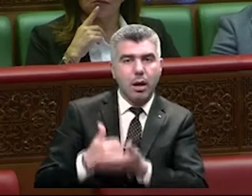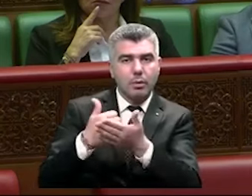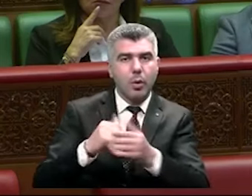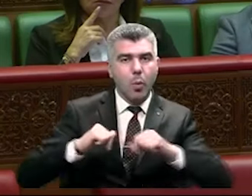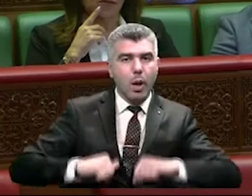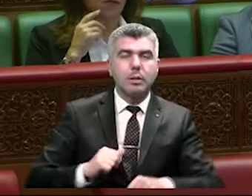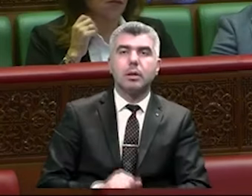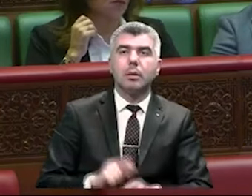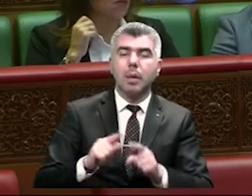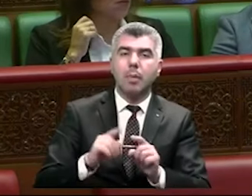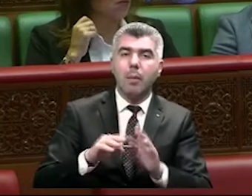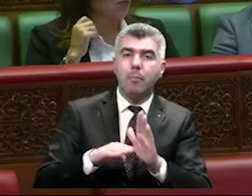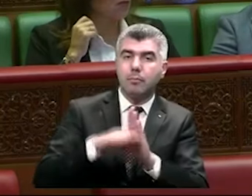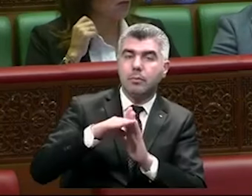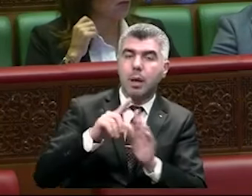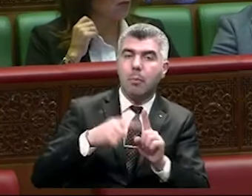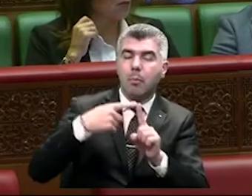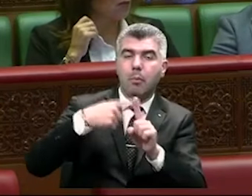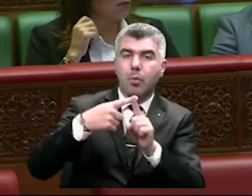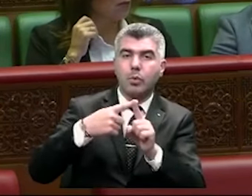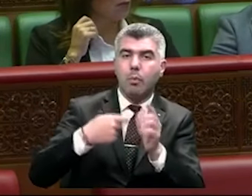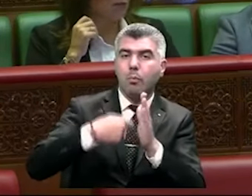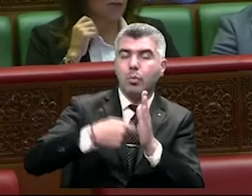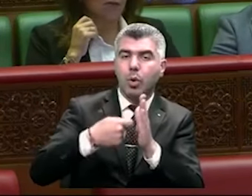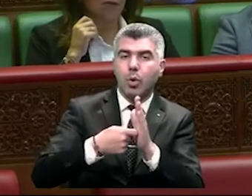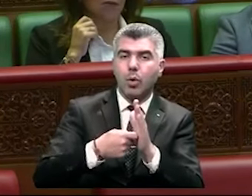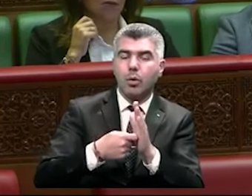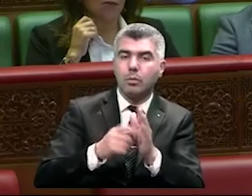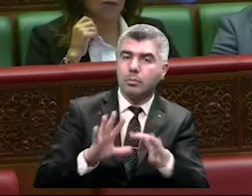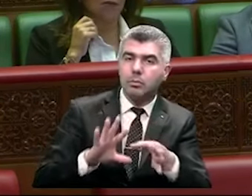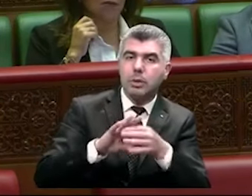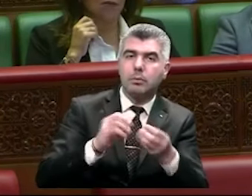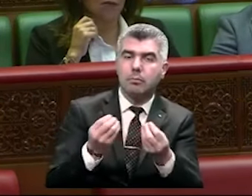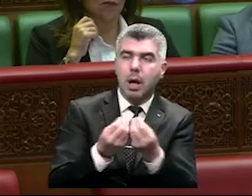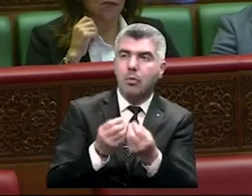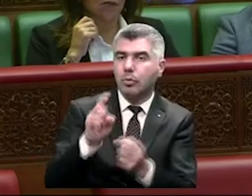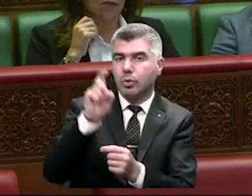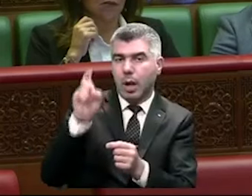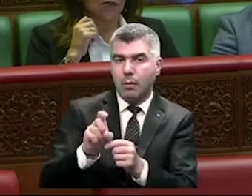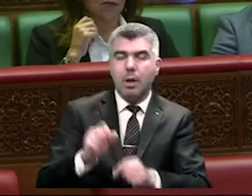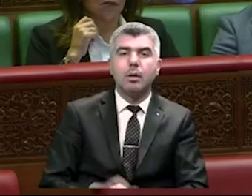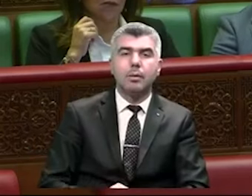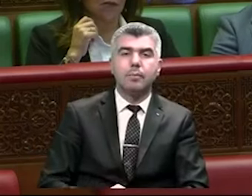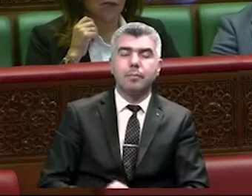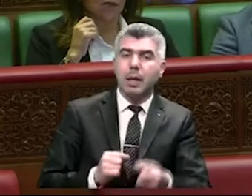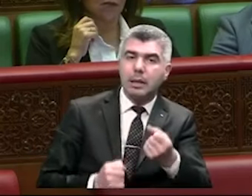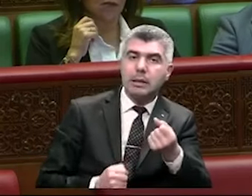انجاز المشاريع المبرمجه وتشجيع الشراكه مع الجهات والجماعات الترابيه تعزيز